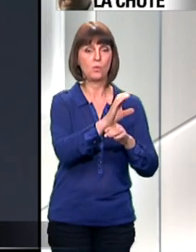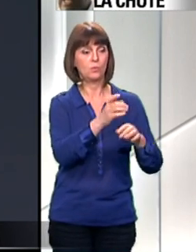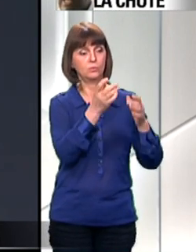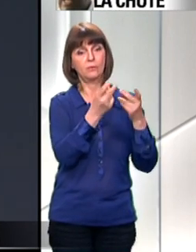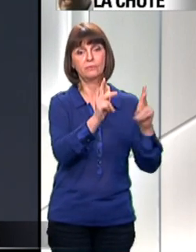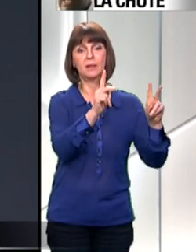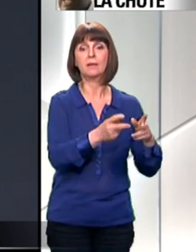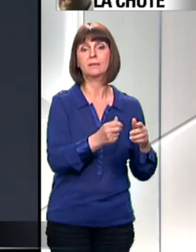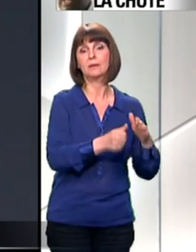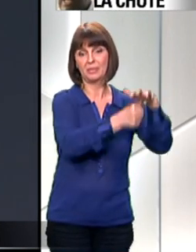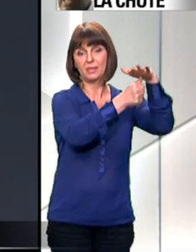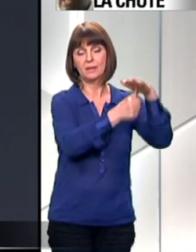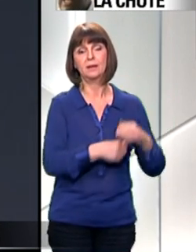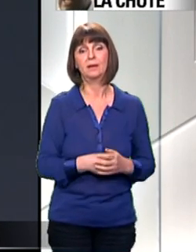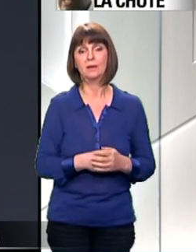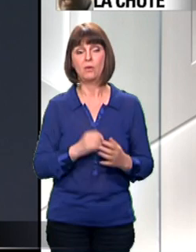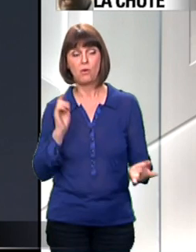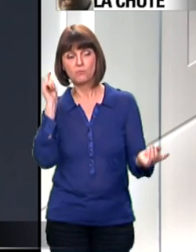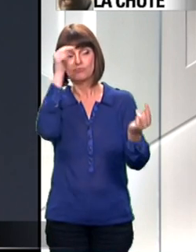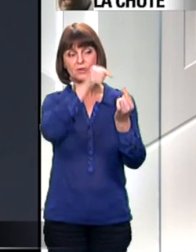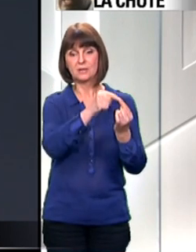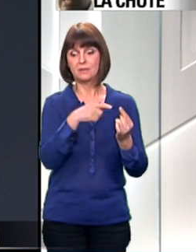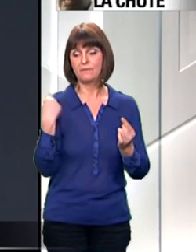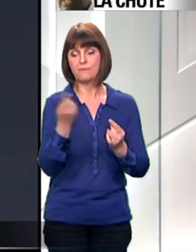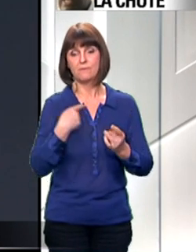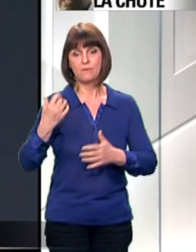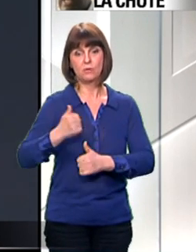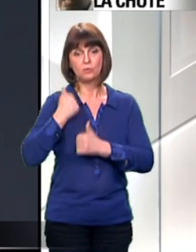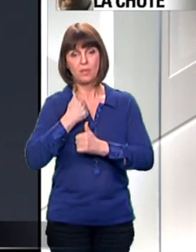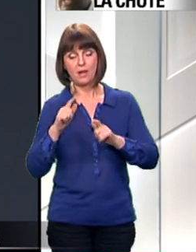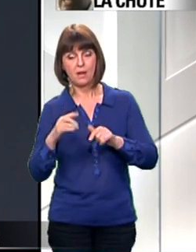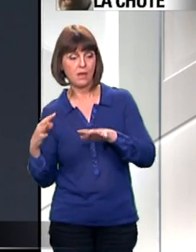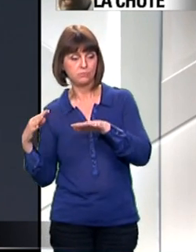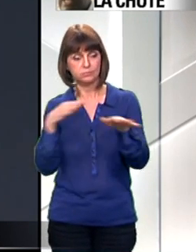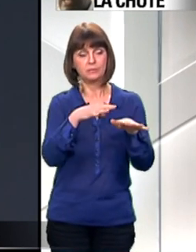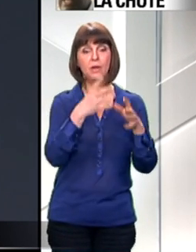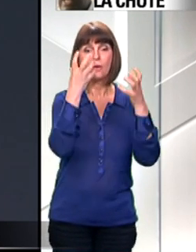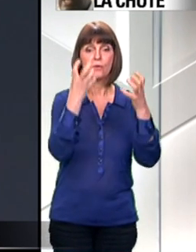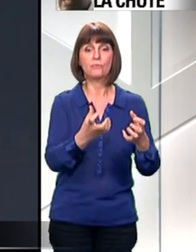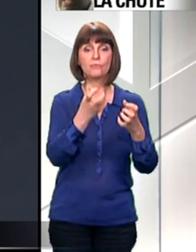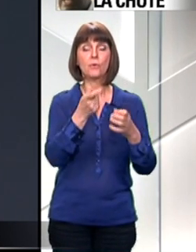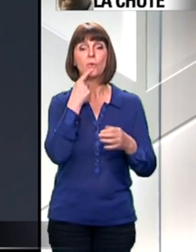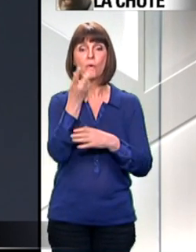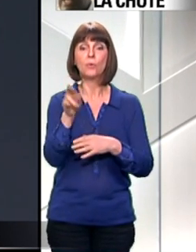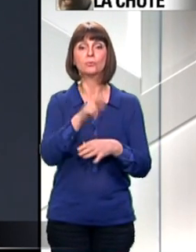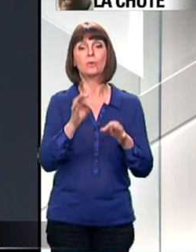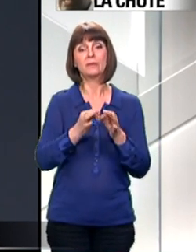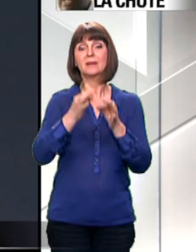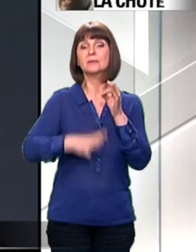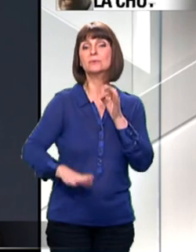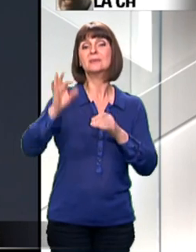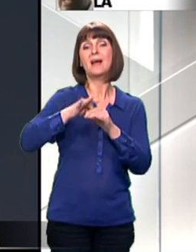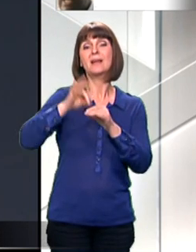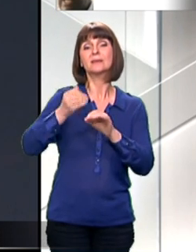d'Abidjan. L'unique objectif de nos forces est la restauration du verdict des armes